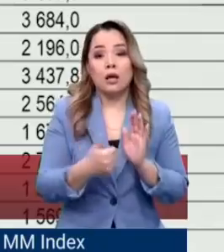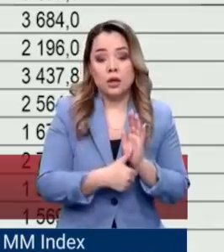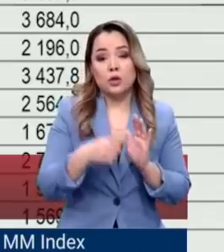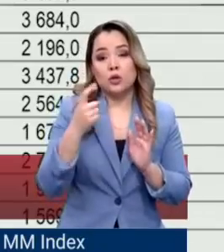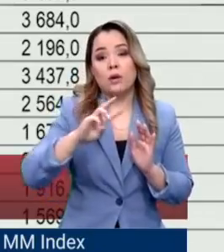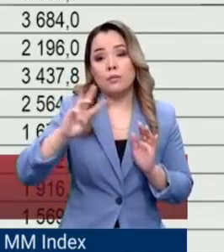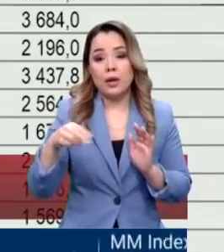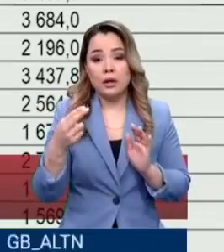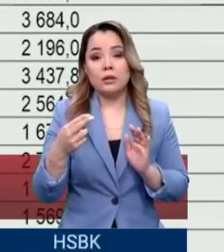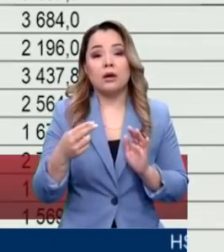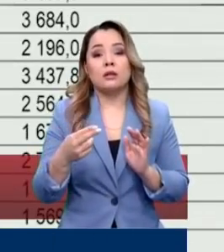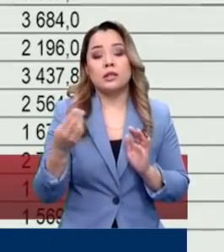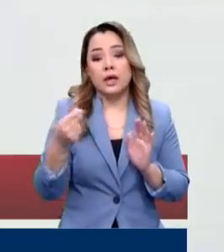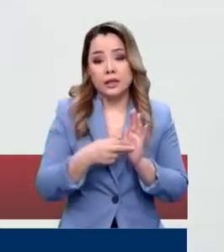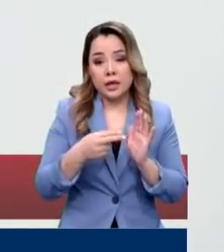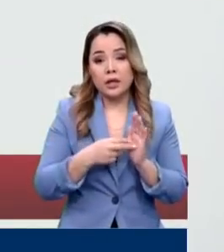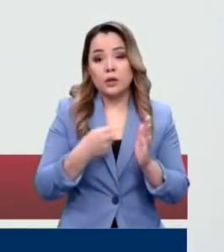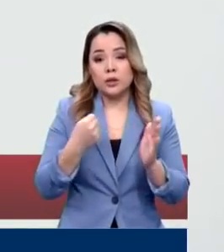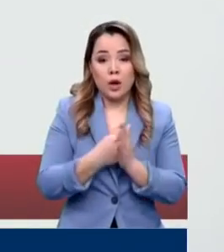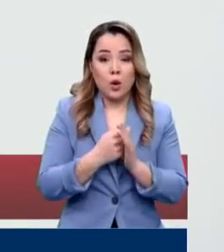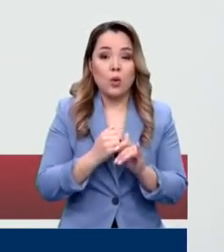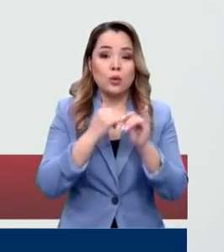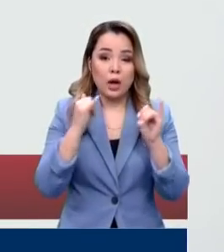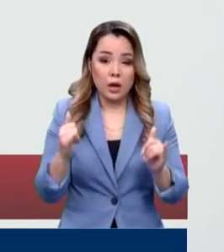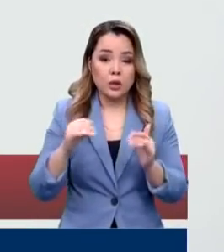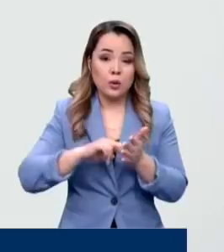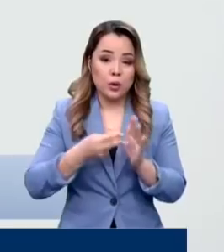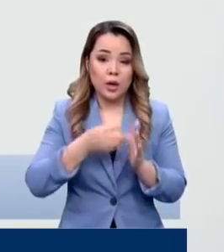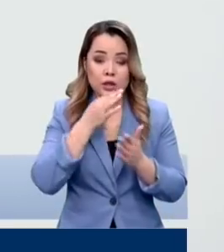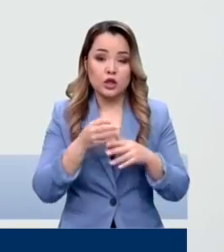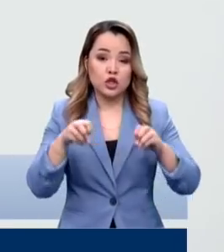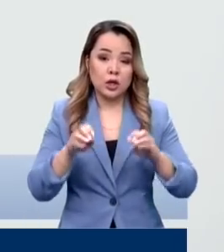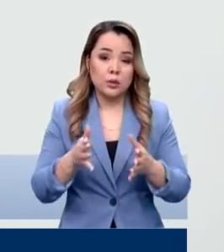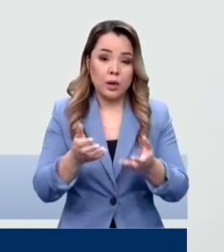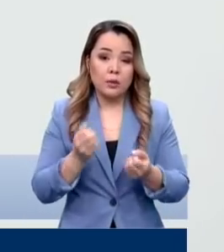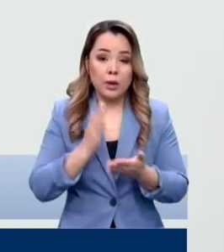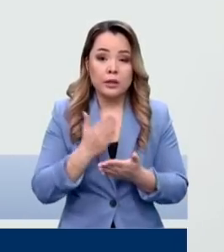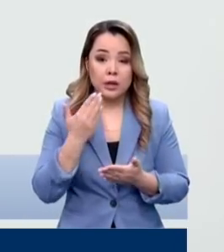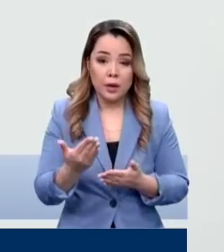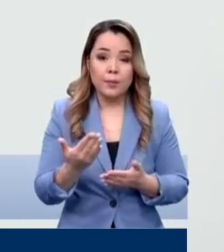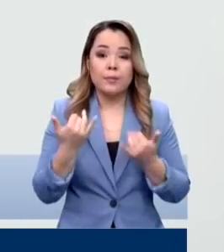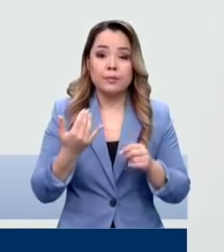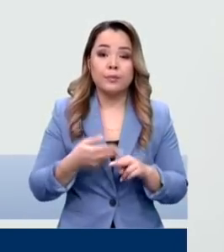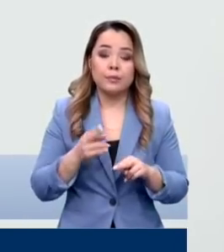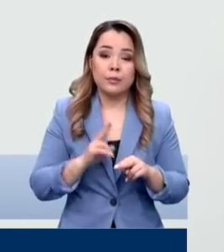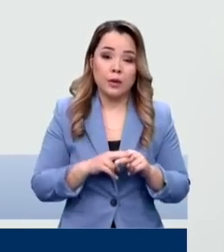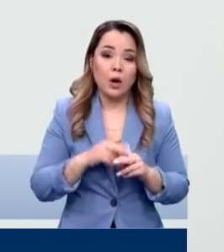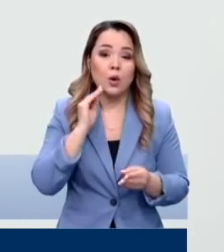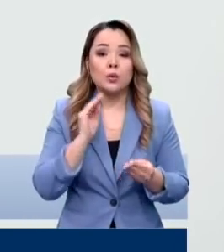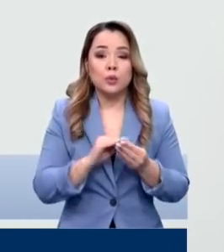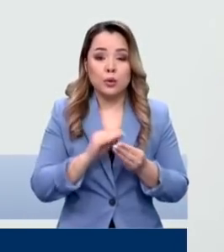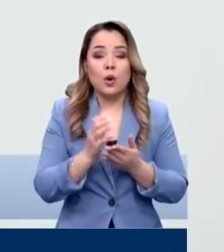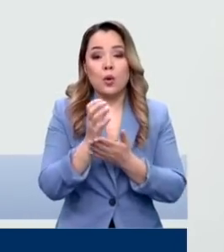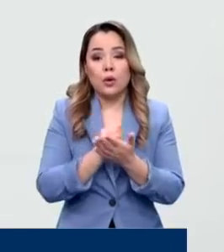100 миллиард теңгеге дейін ұлғайту туралы шешім қабылданды. Ал